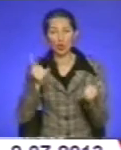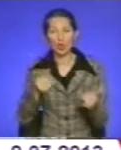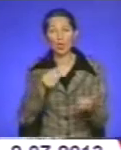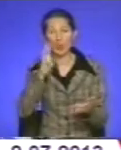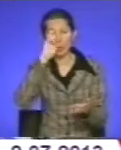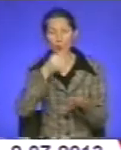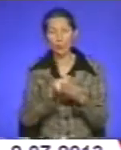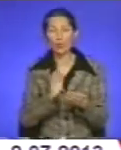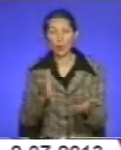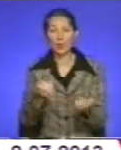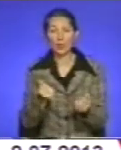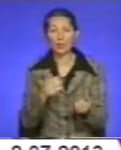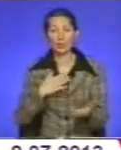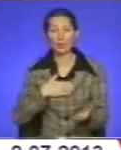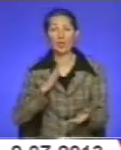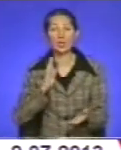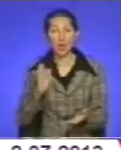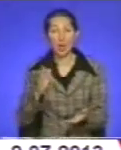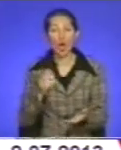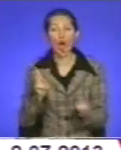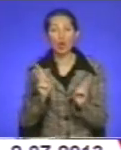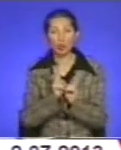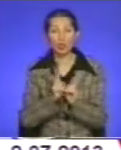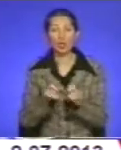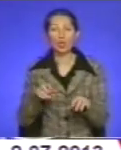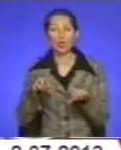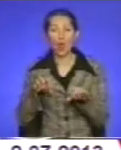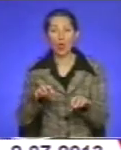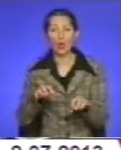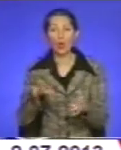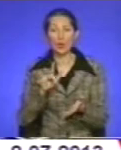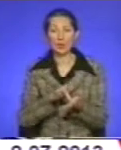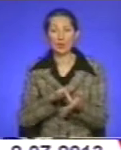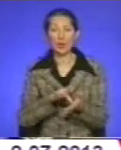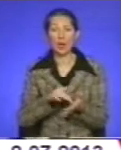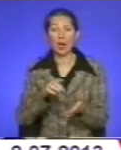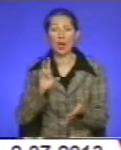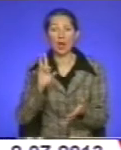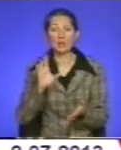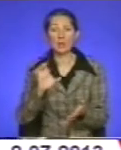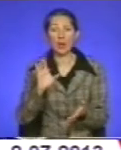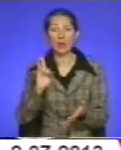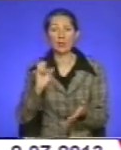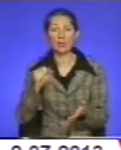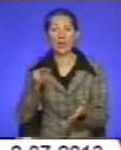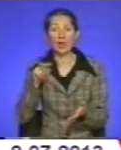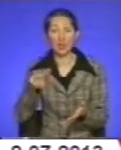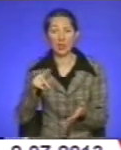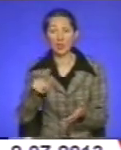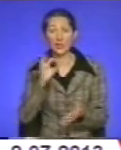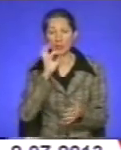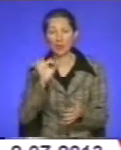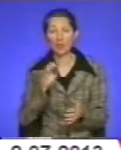головою міста, мером міста Сергієм Надовим, де він мене завірив, що відбулася розмова з керівництвом